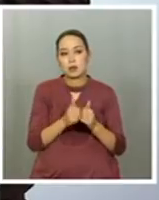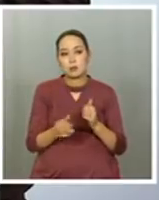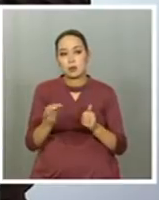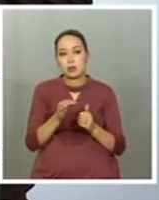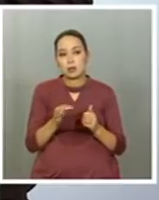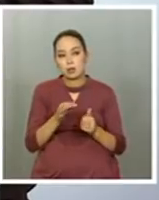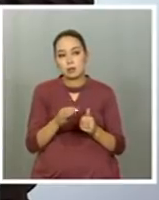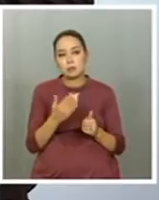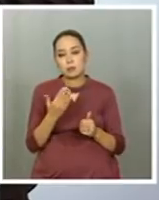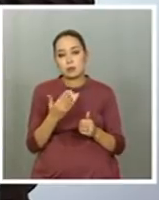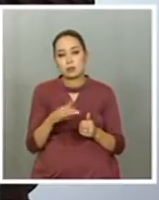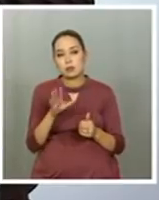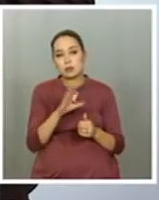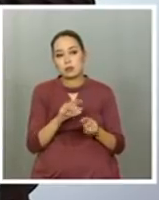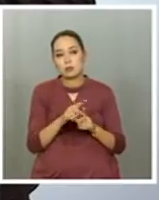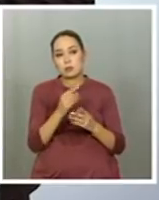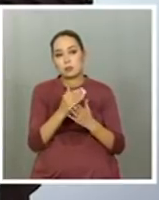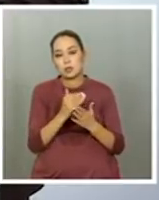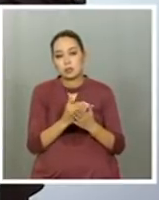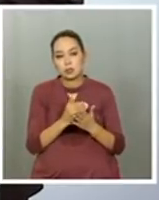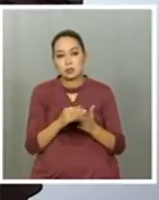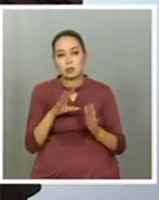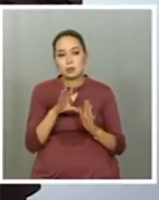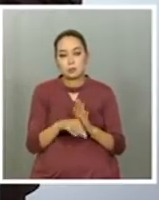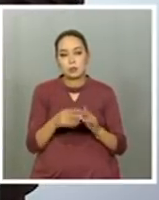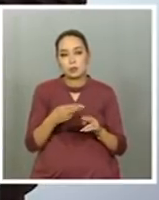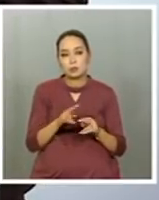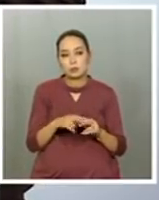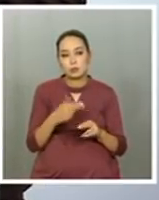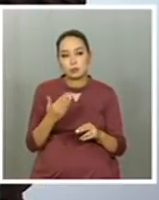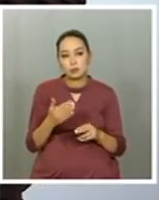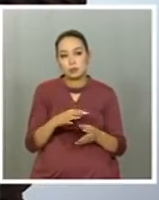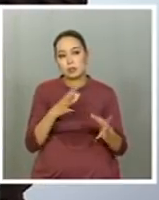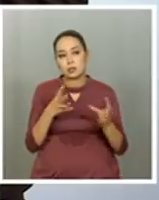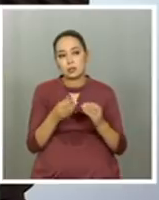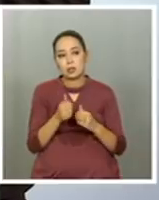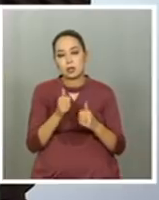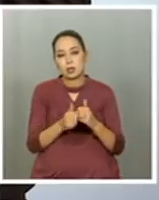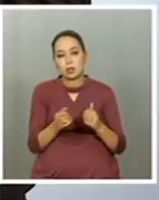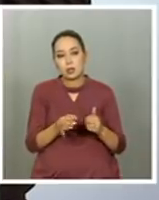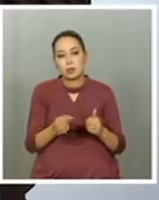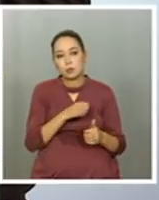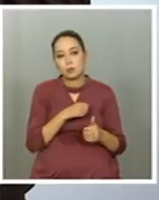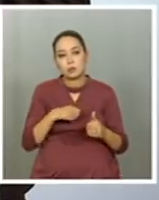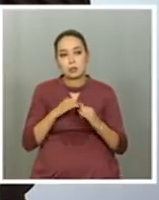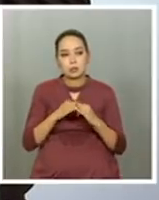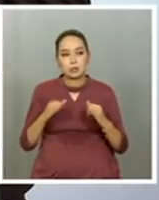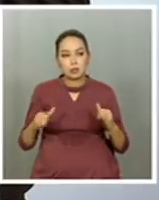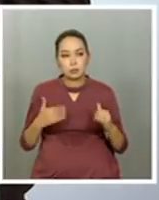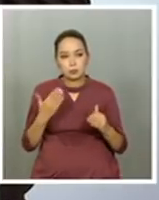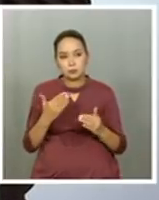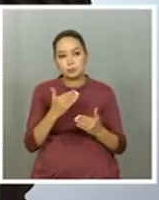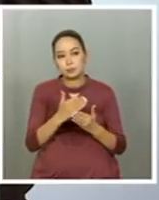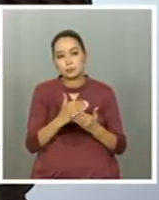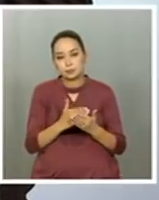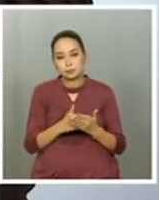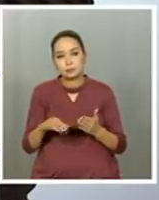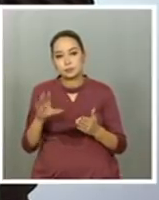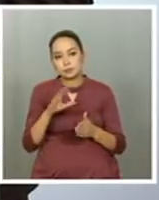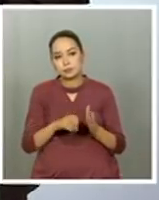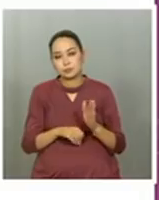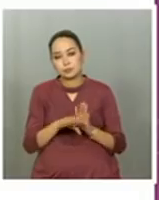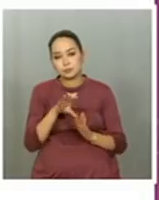жеке-жеке бағдарламалар әзірлеу керек бұл жерде. Сонымен қатар әр аймақ өзінің даму бағдарламасын соның негізінде жасауға